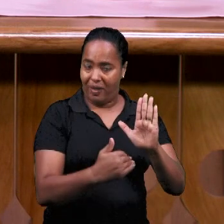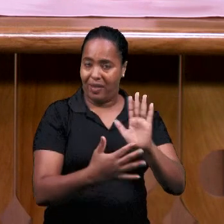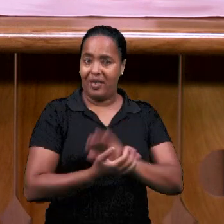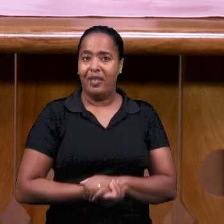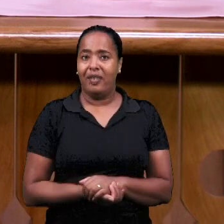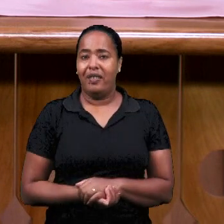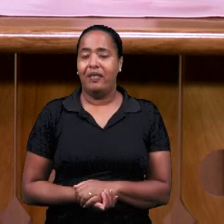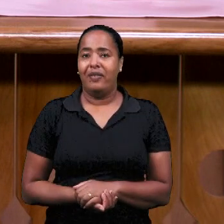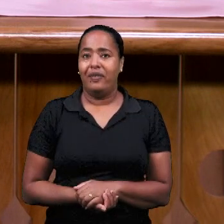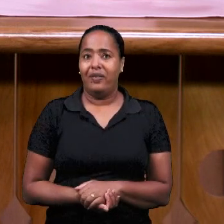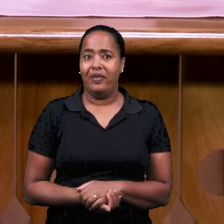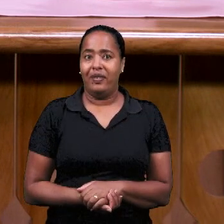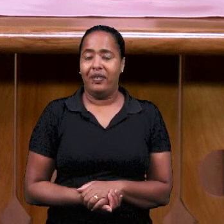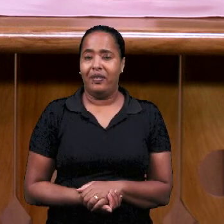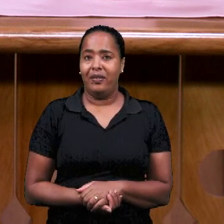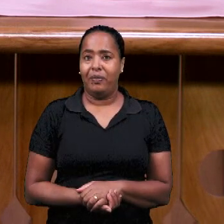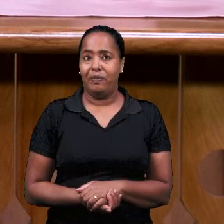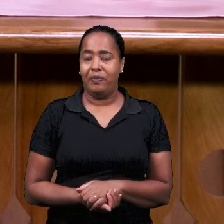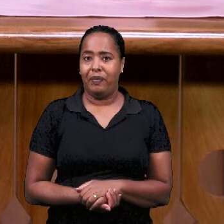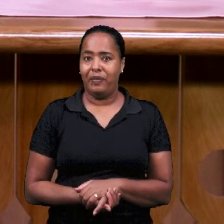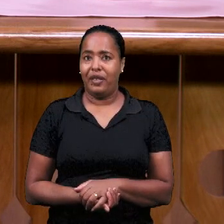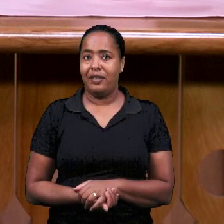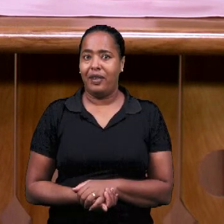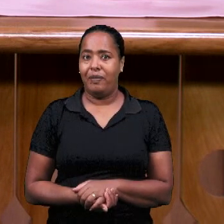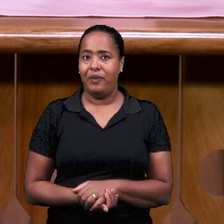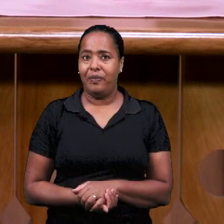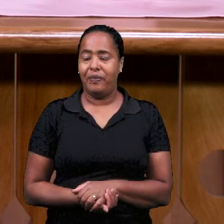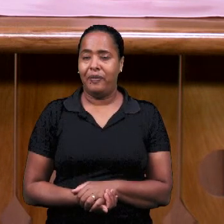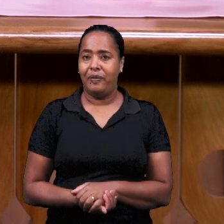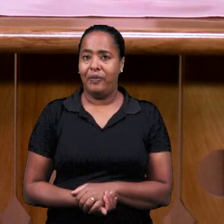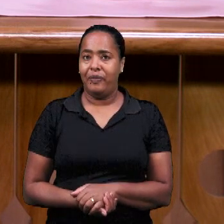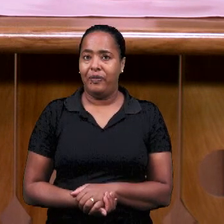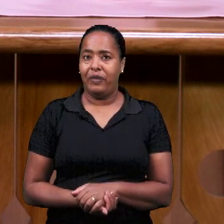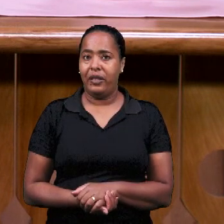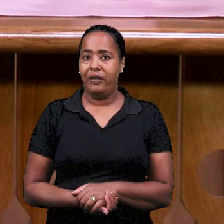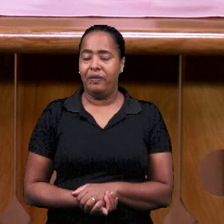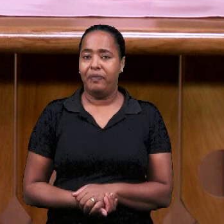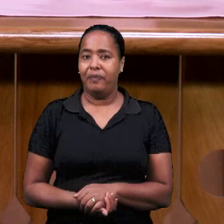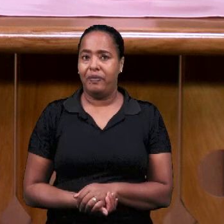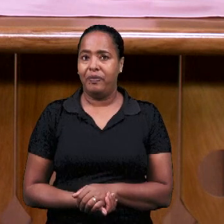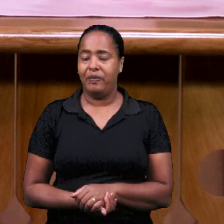loteaux et les poteaux des portes. Amen, mes frères et sœurs. Notre troisième question